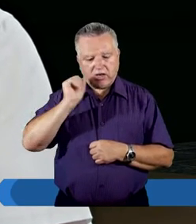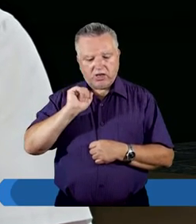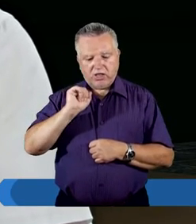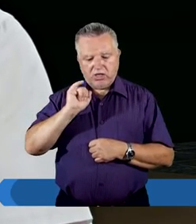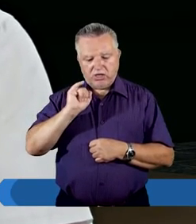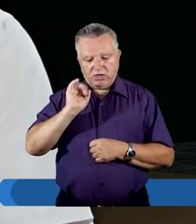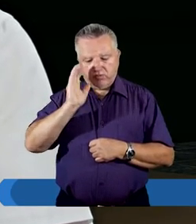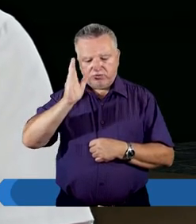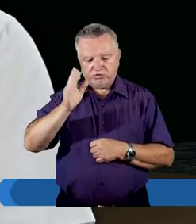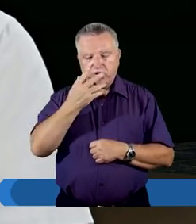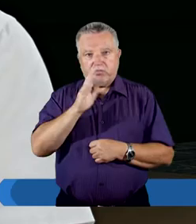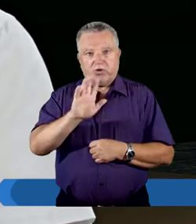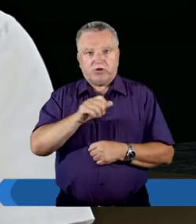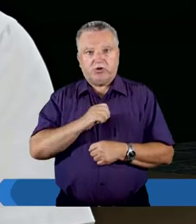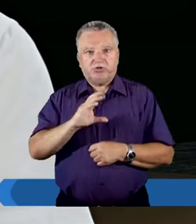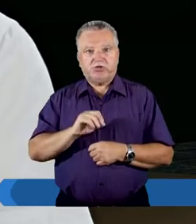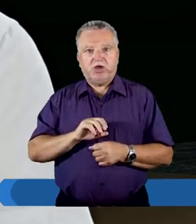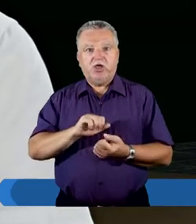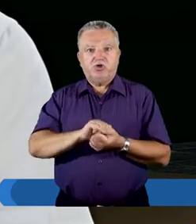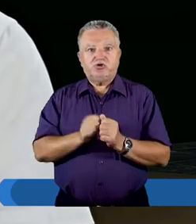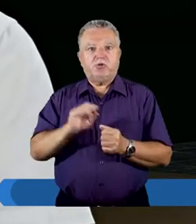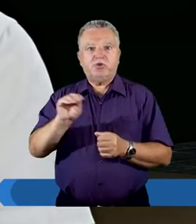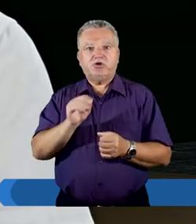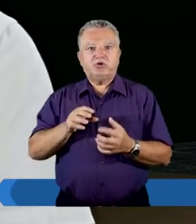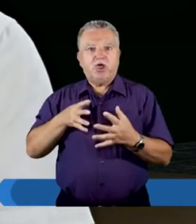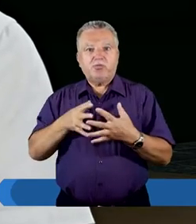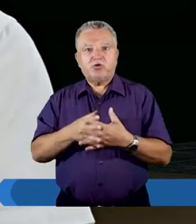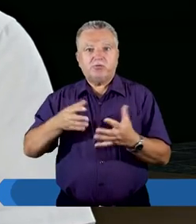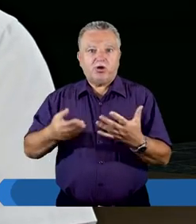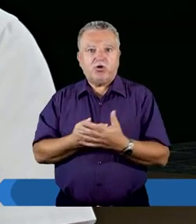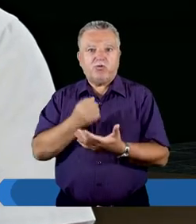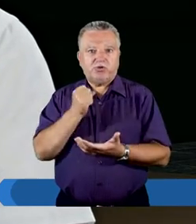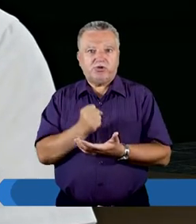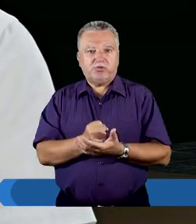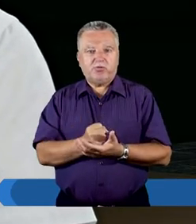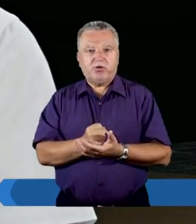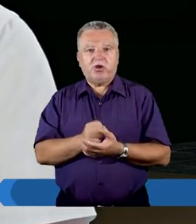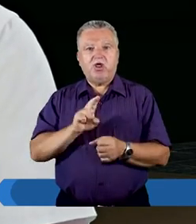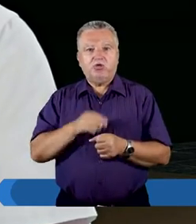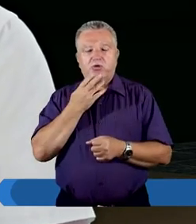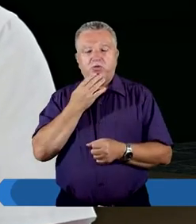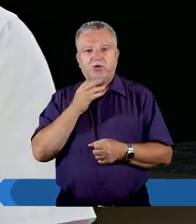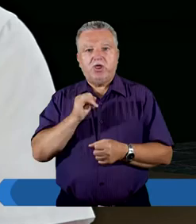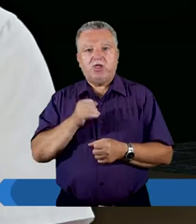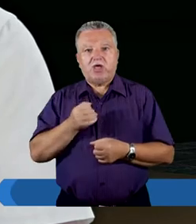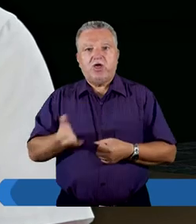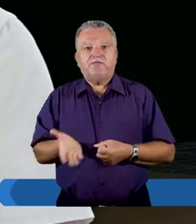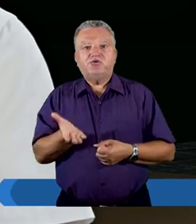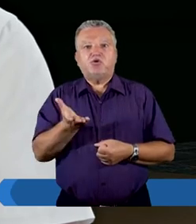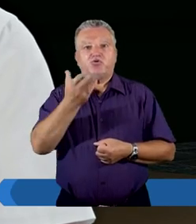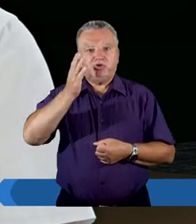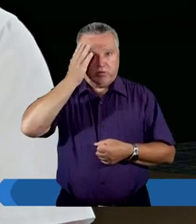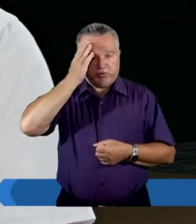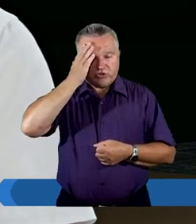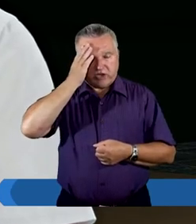potem okazuje się, że jeszcze są proroctwa nowotestamentowe, które mówi o tym, jak wzrośnie poznanie